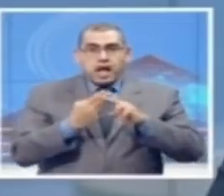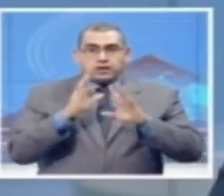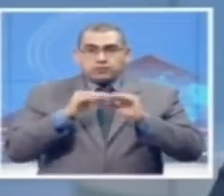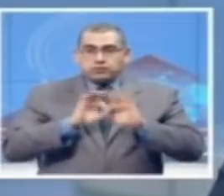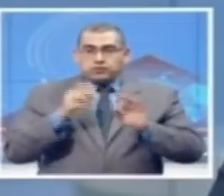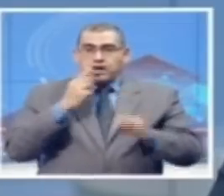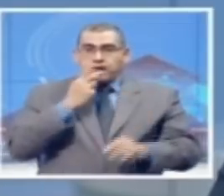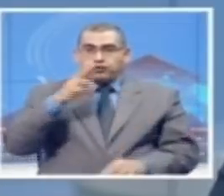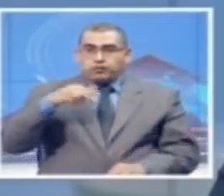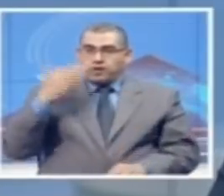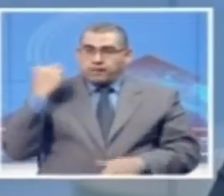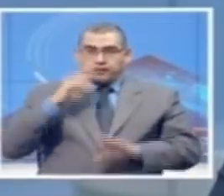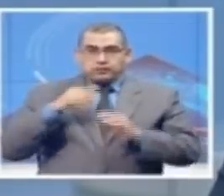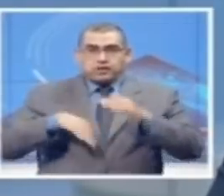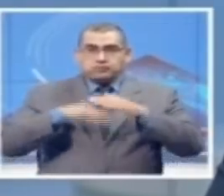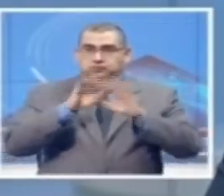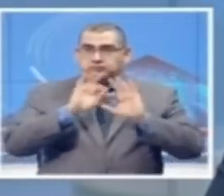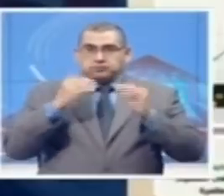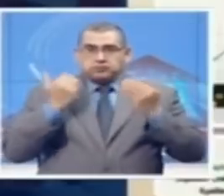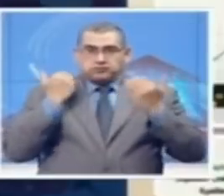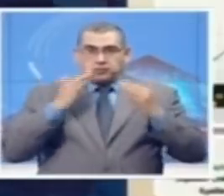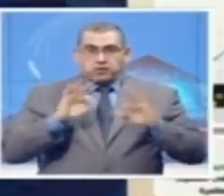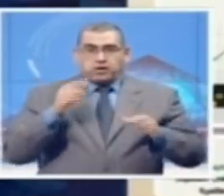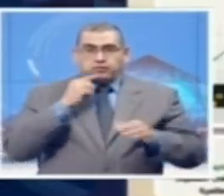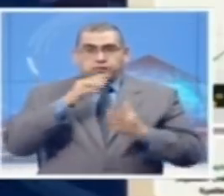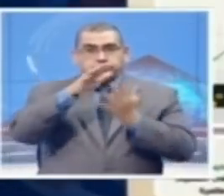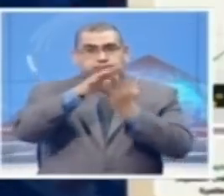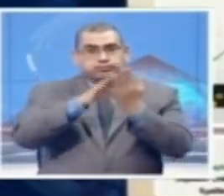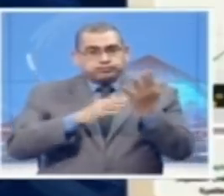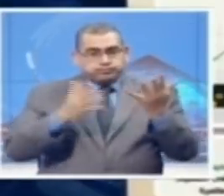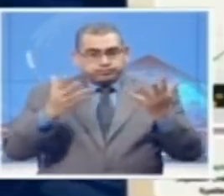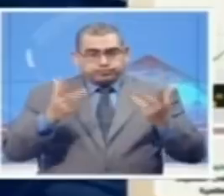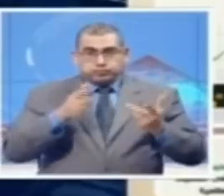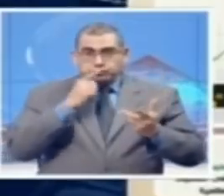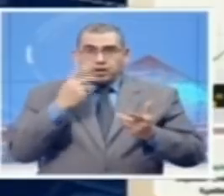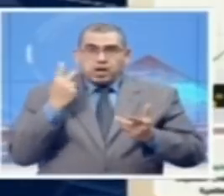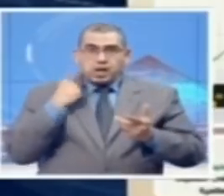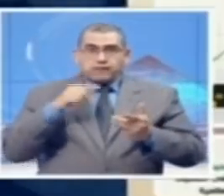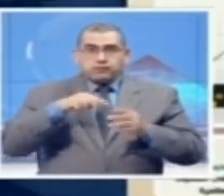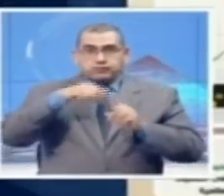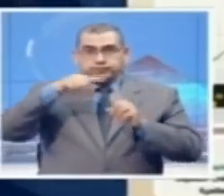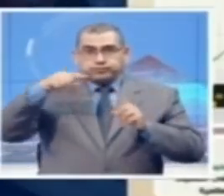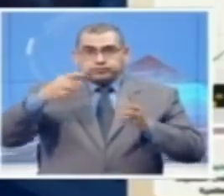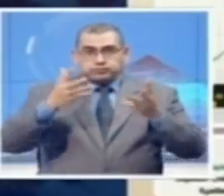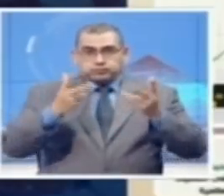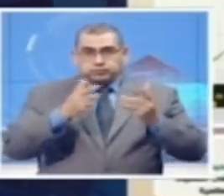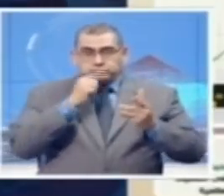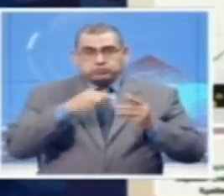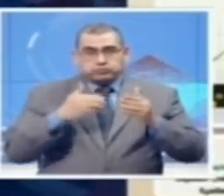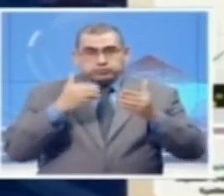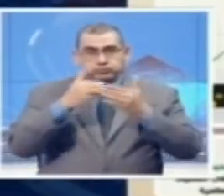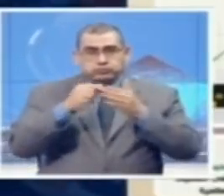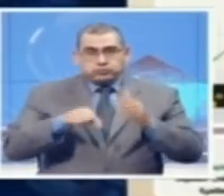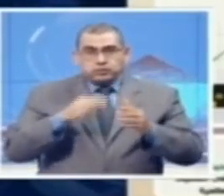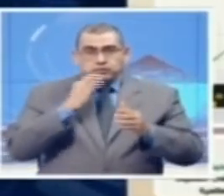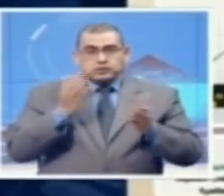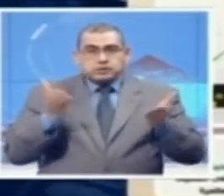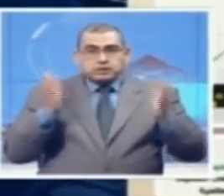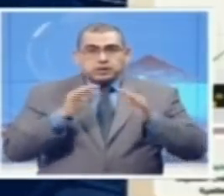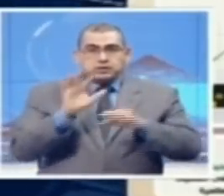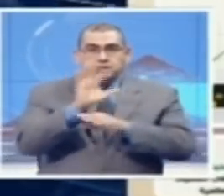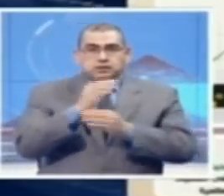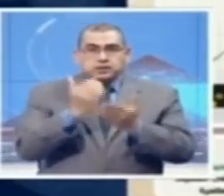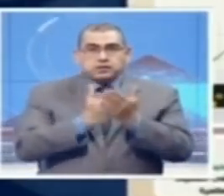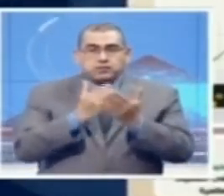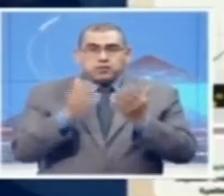في 2018. أشار التقرير إلى عدد من المؤشرات التي تؤكد أن الاتجاه من بينها زيادة